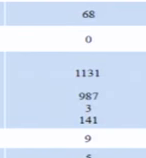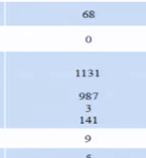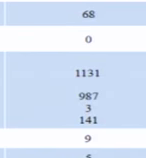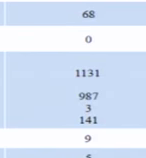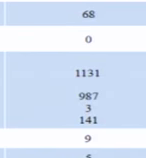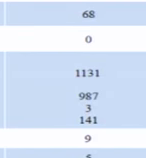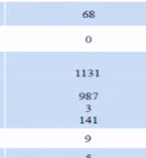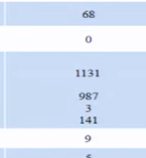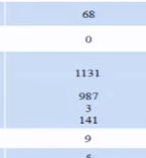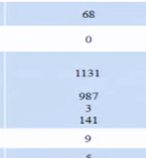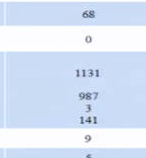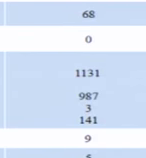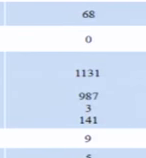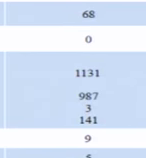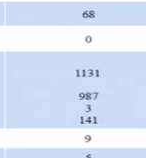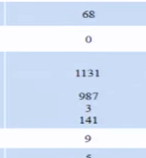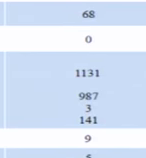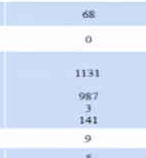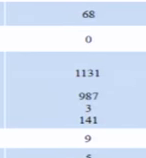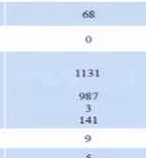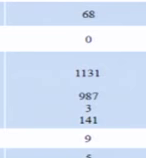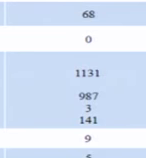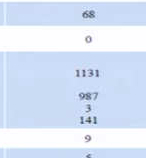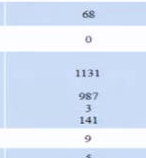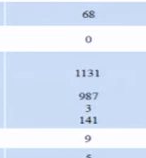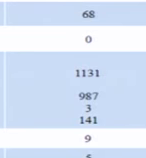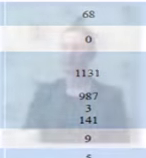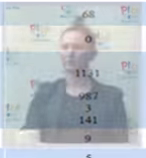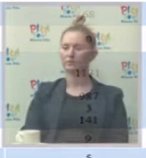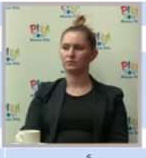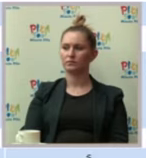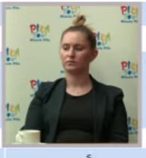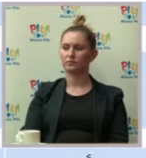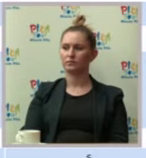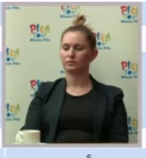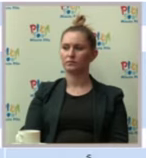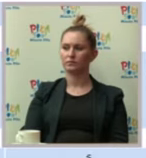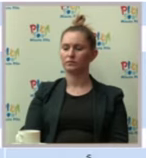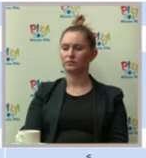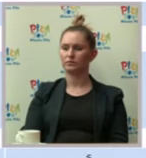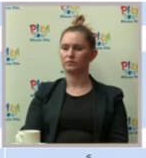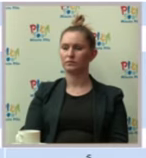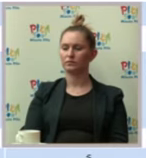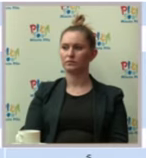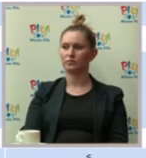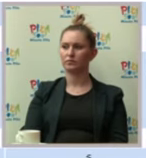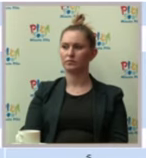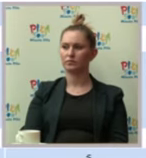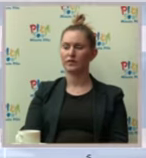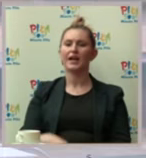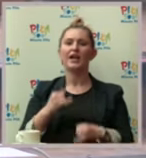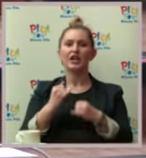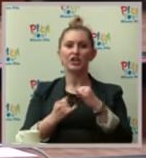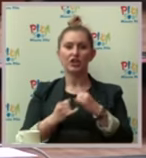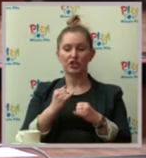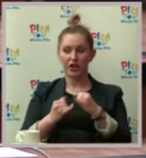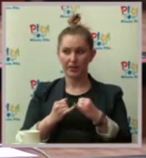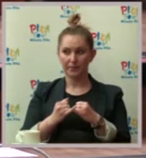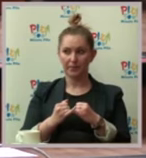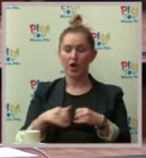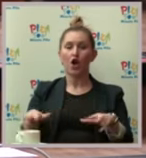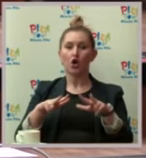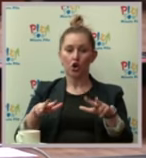tym pozytywnym to mówiłam. Jeżeli cele zostaną zrealizowane i wskazuje wszystko na to, że w rodzinie nastąpiła poprawa i jesteśmy w stanie